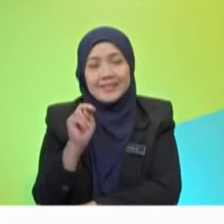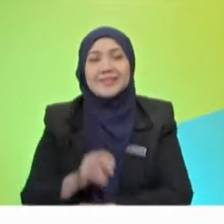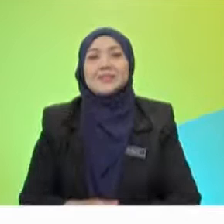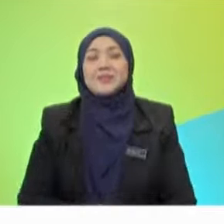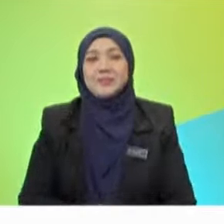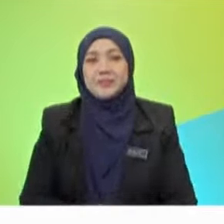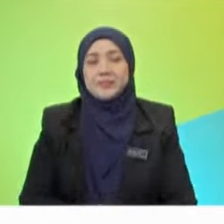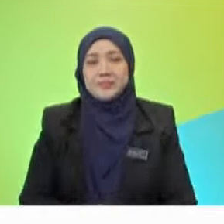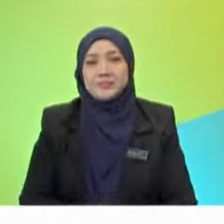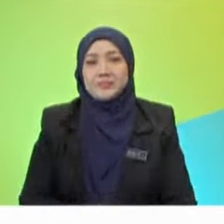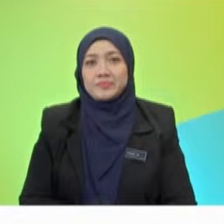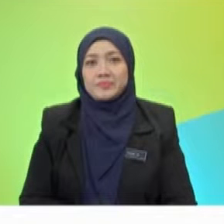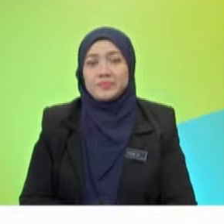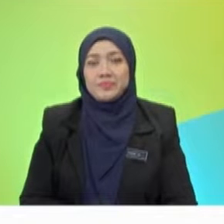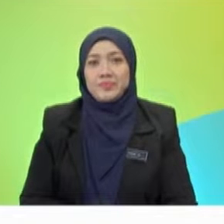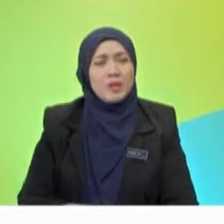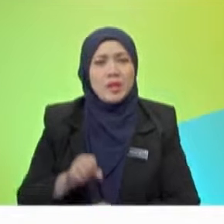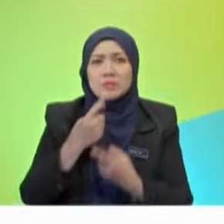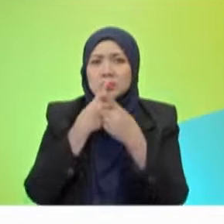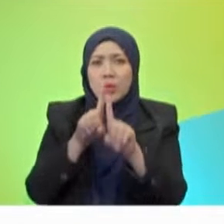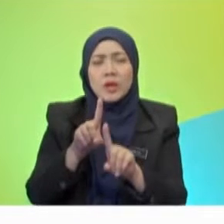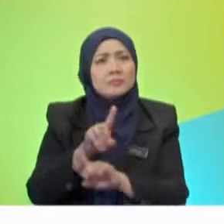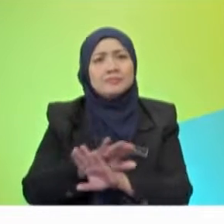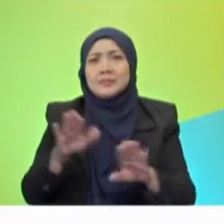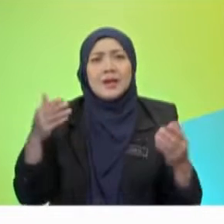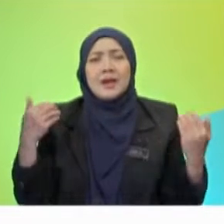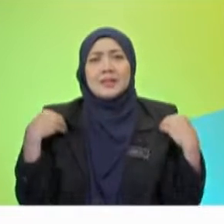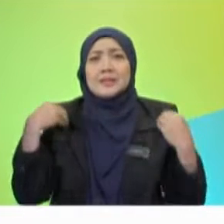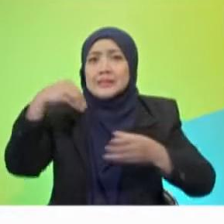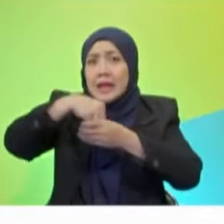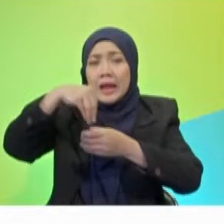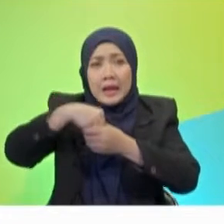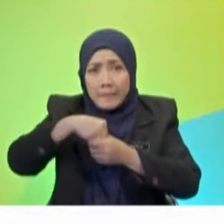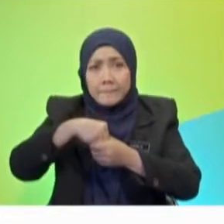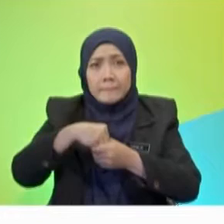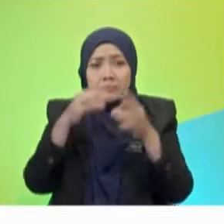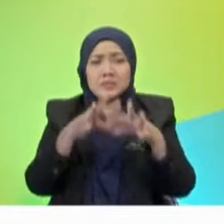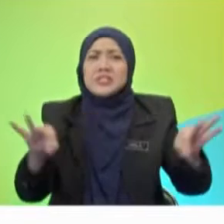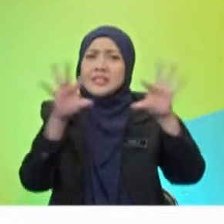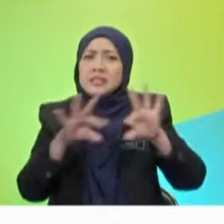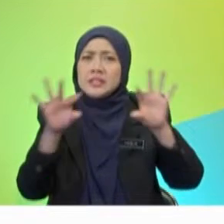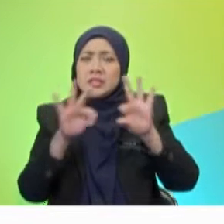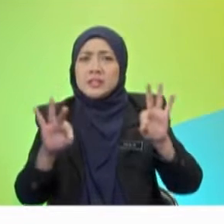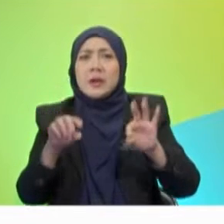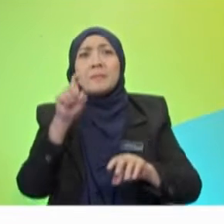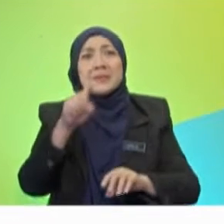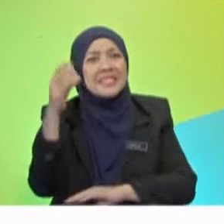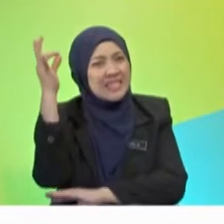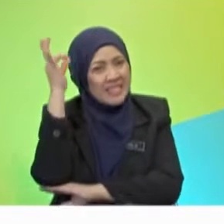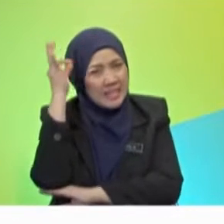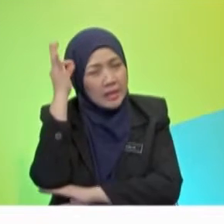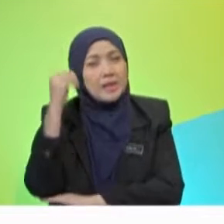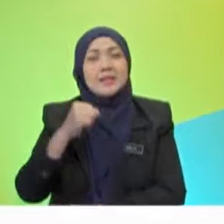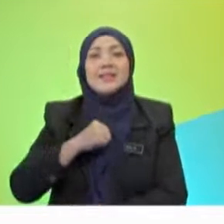sekolah diingat, jawapan tidak berada dalam petikan. Tak ada dalam petikan cikgu. Bercapah perlu jawapan daripada murid. Murid